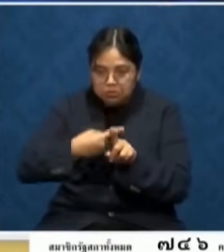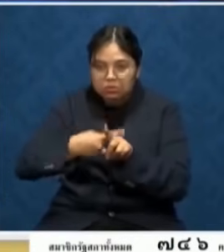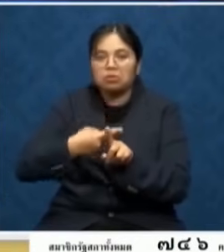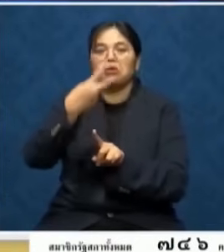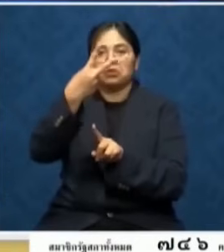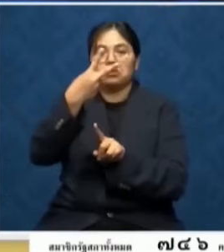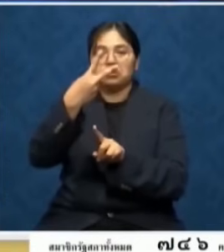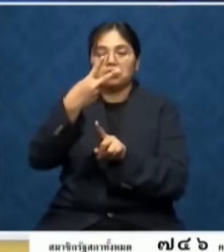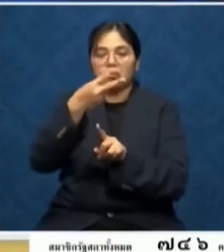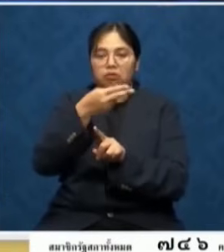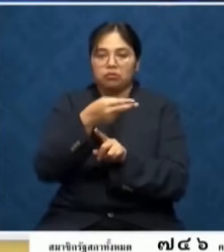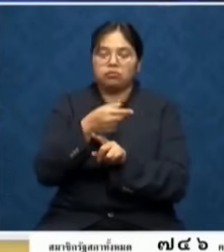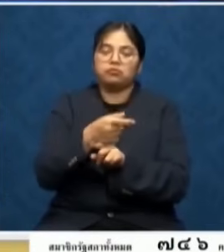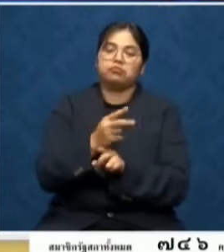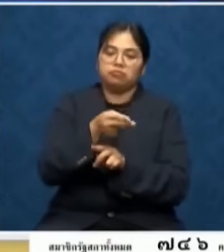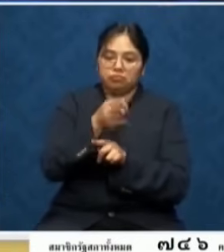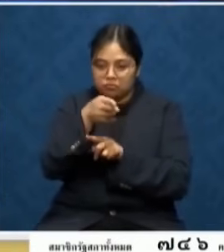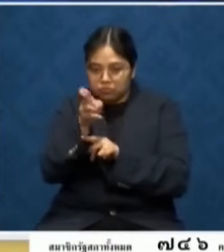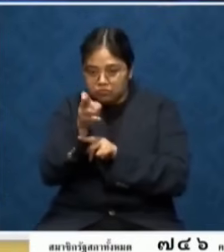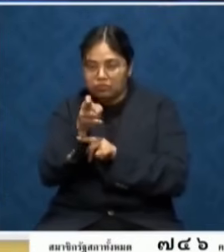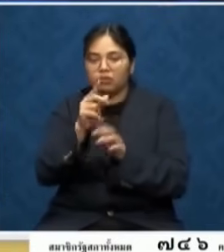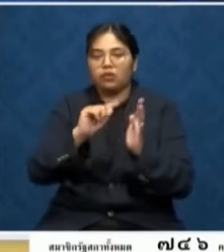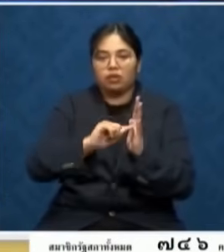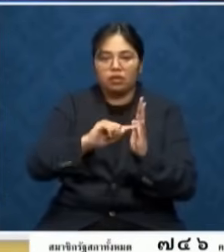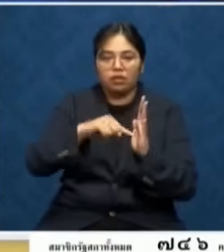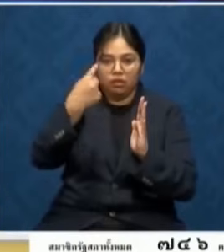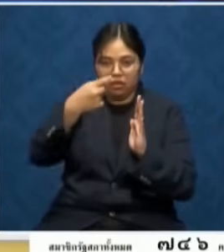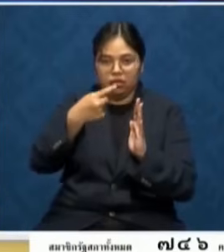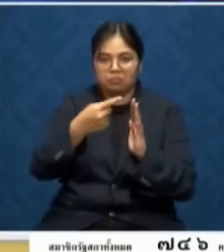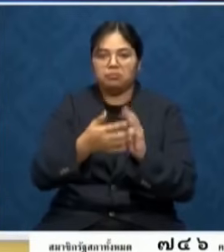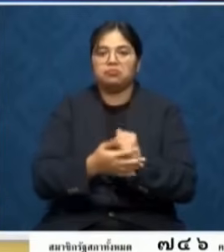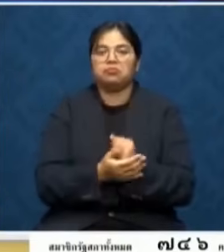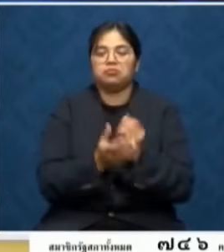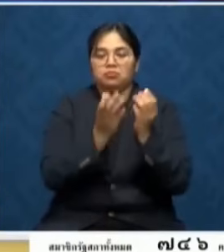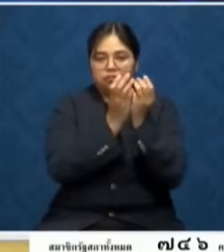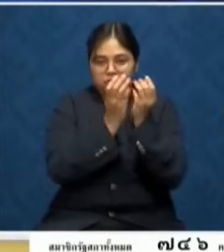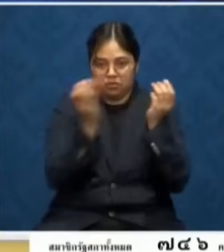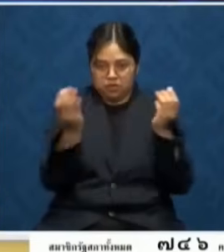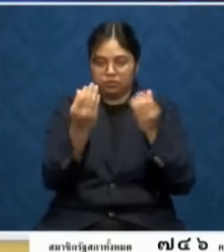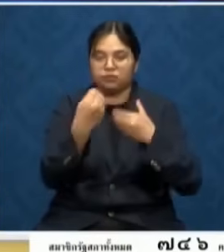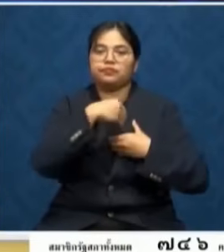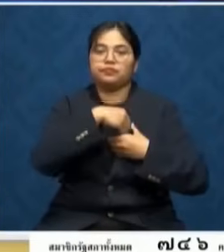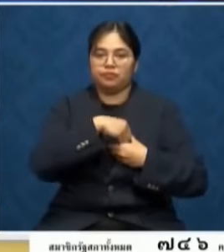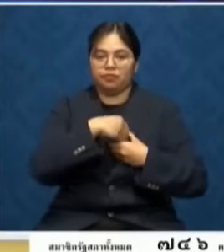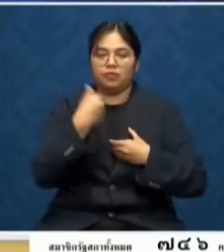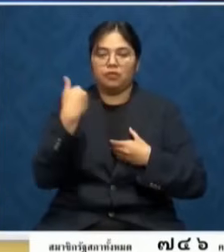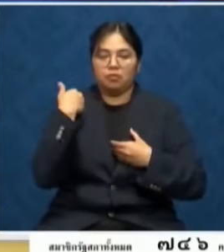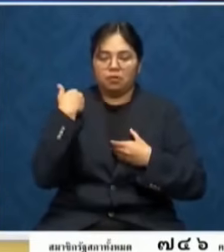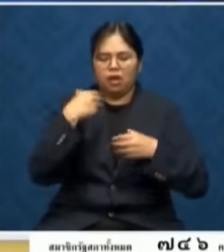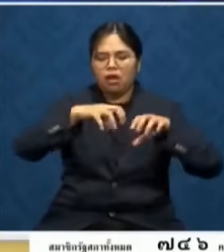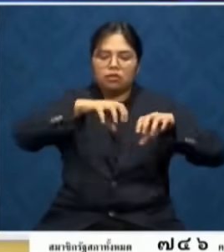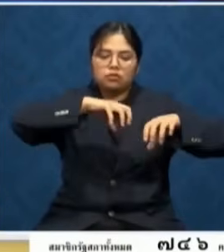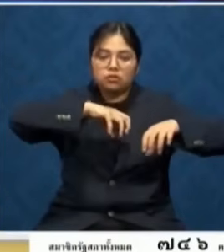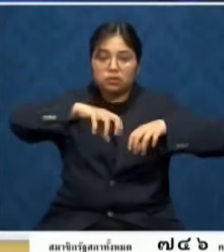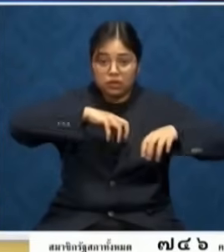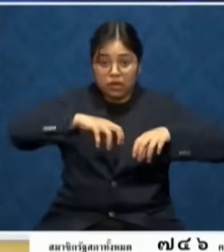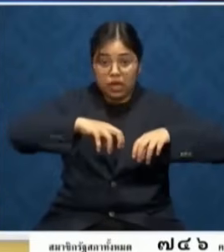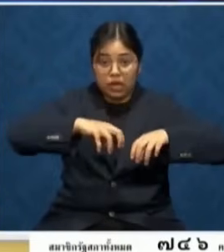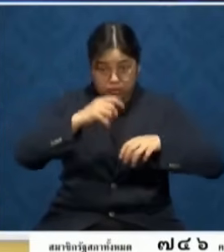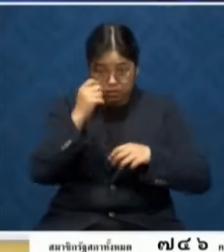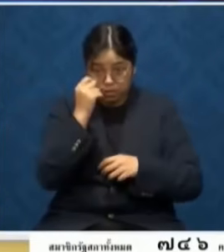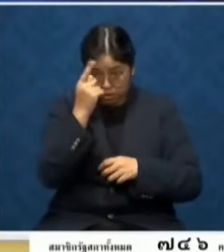นี่คือจุดเริ่มต้นของการละเมิดหลักนิติธรรมคำว่าจัดการท่านเข้าใ